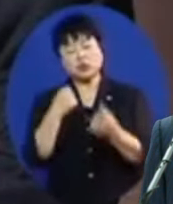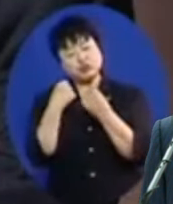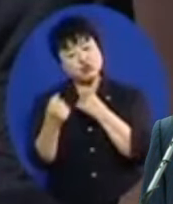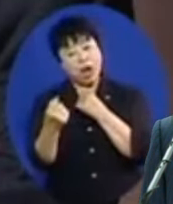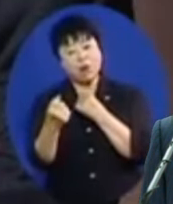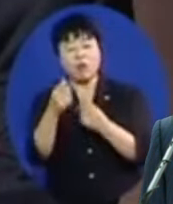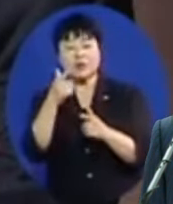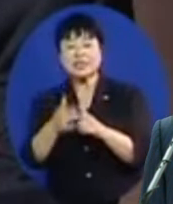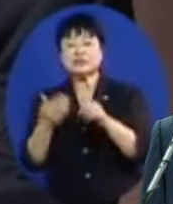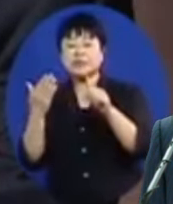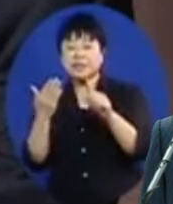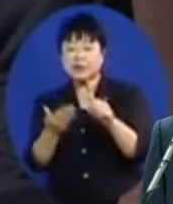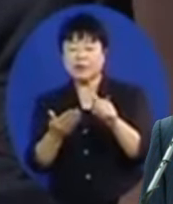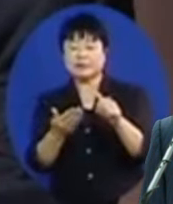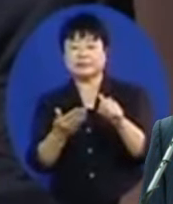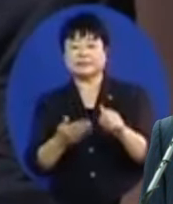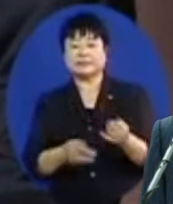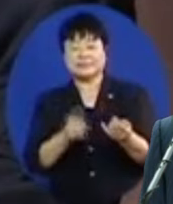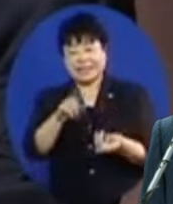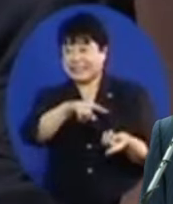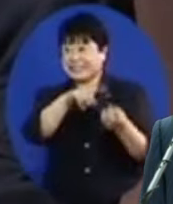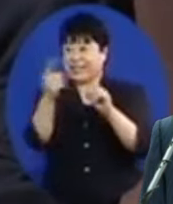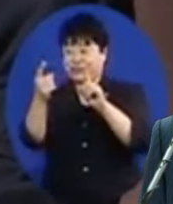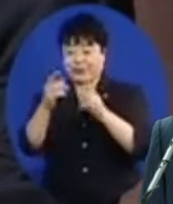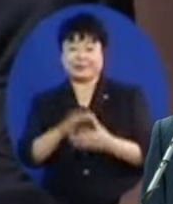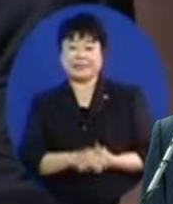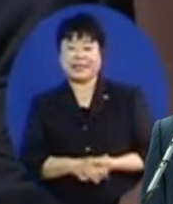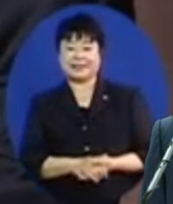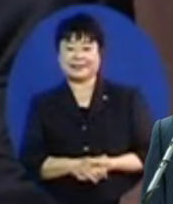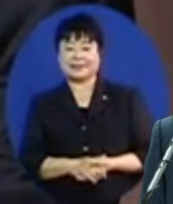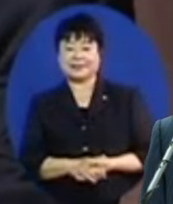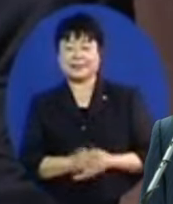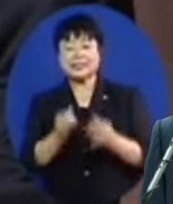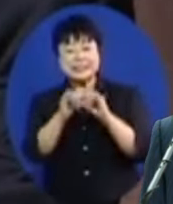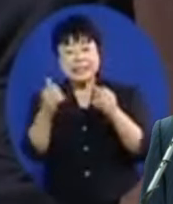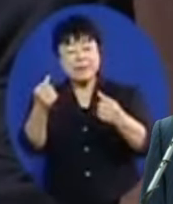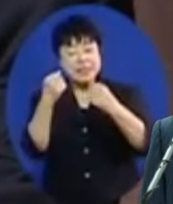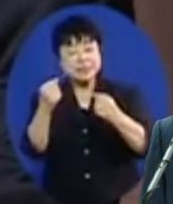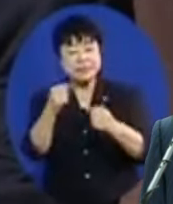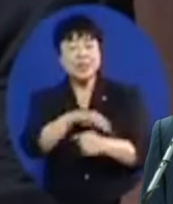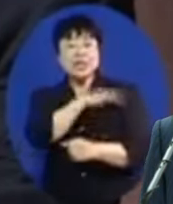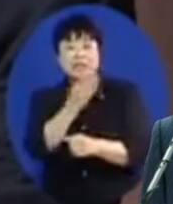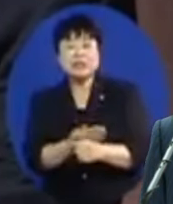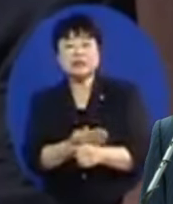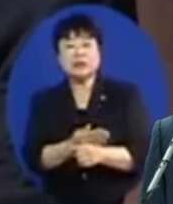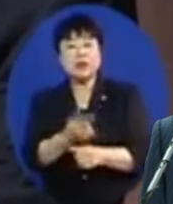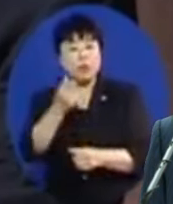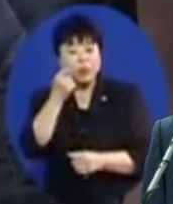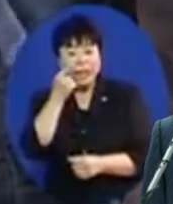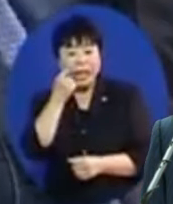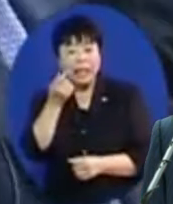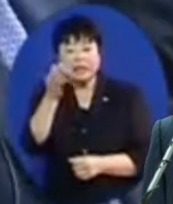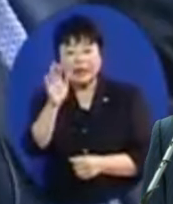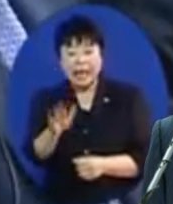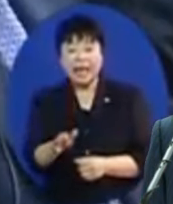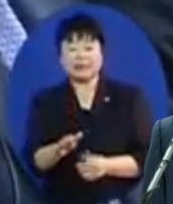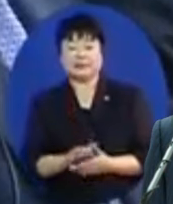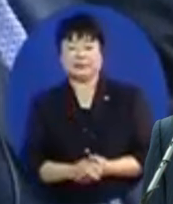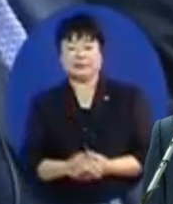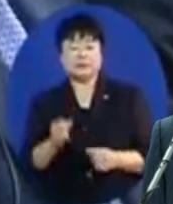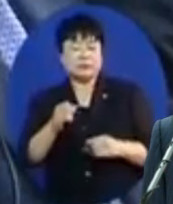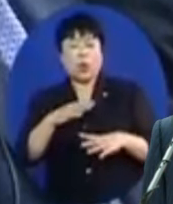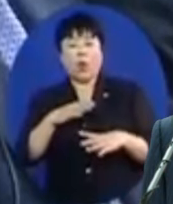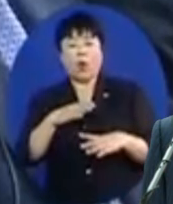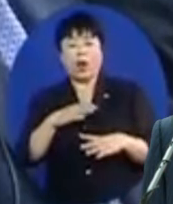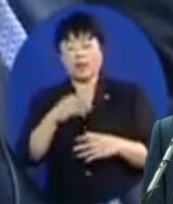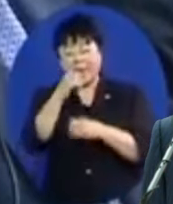불구하고 예수님은 그를 살려주었습니다. 사람의 힘과 능력으로는 살릴 수가 없습니다. 그러나